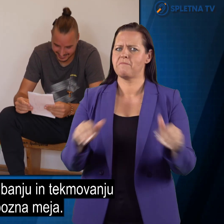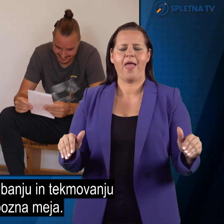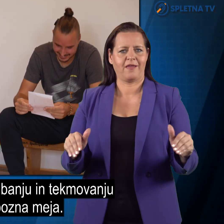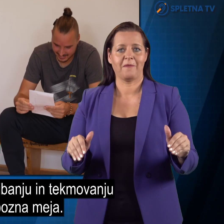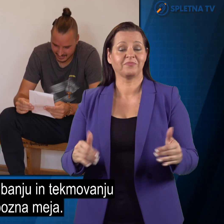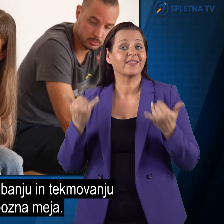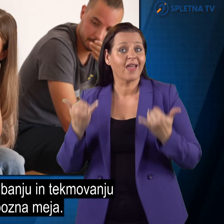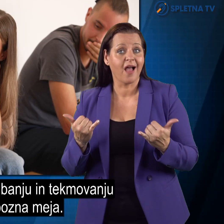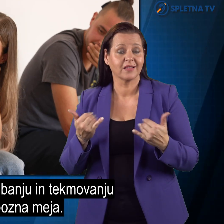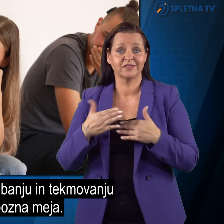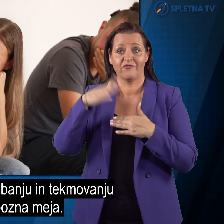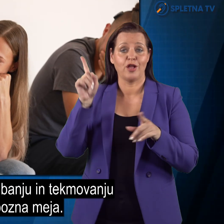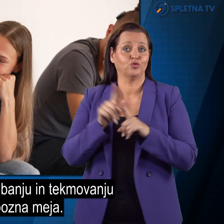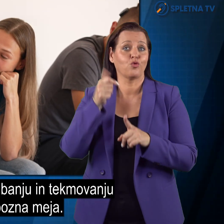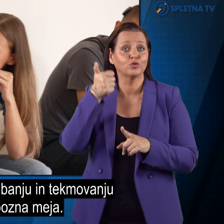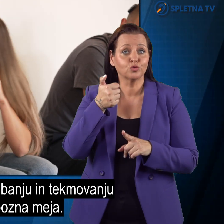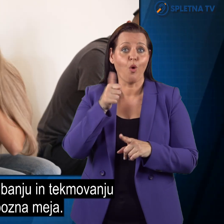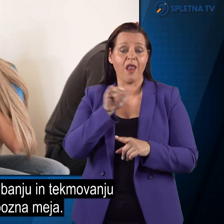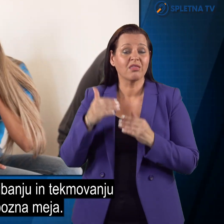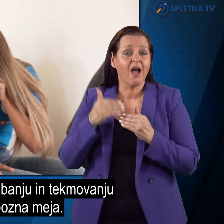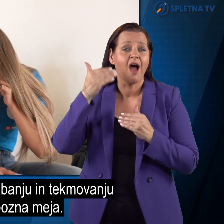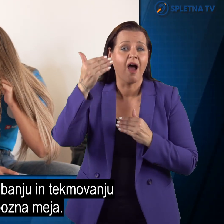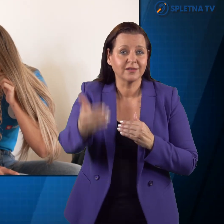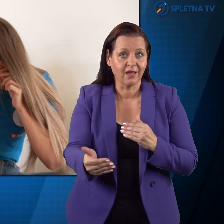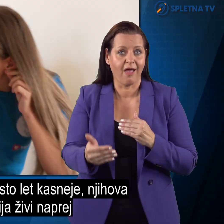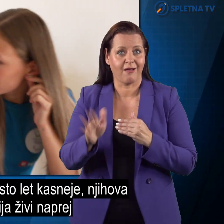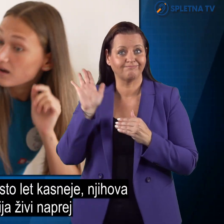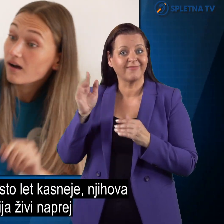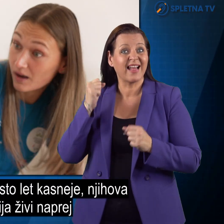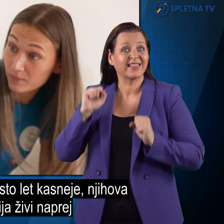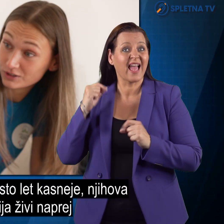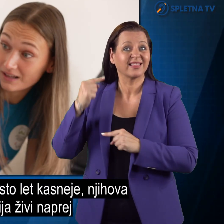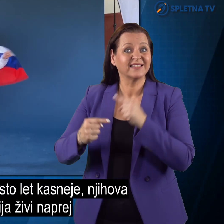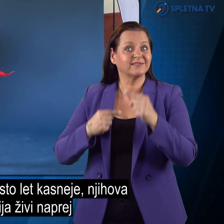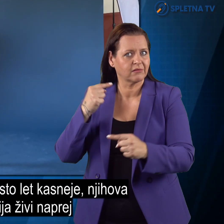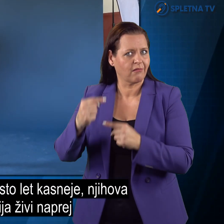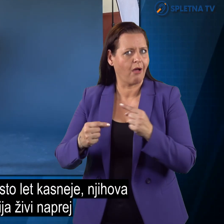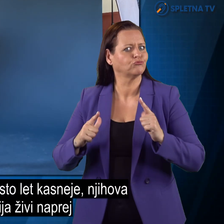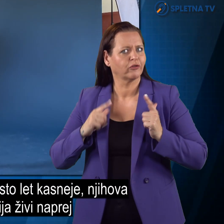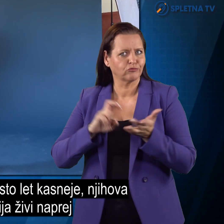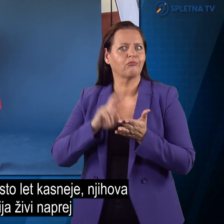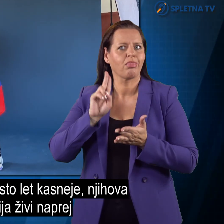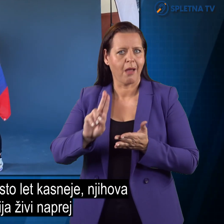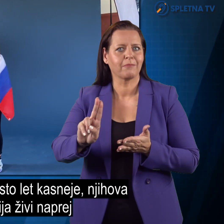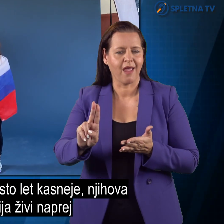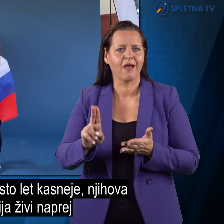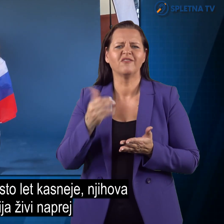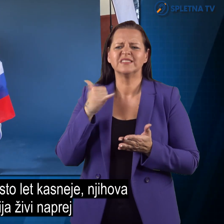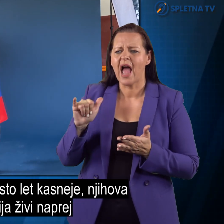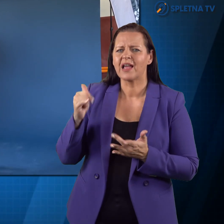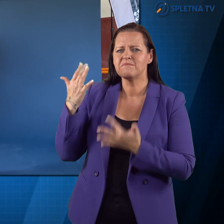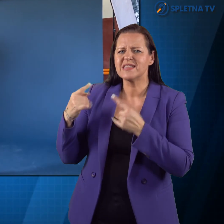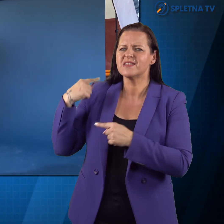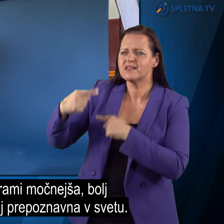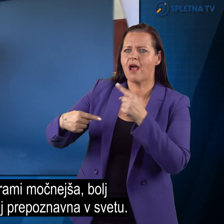in tekmovanju ne pozna meja. Danes, več kot 100 let kasneje, njihova tradicija živi